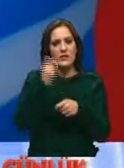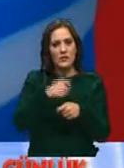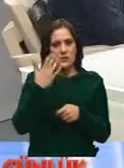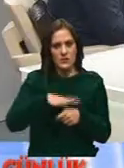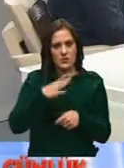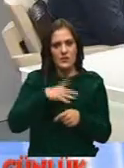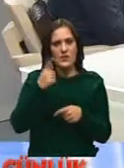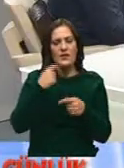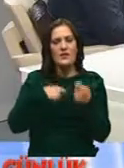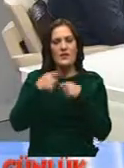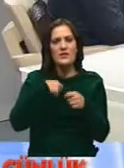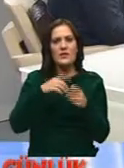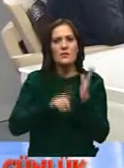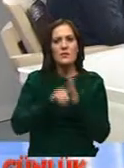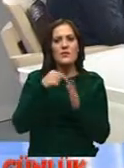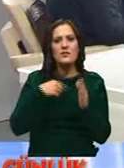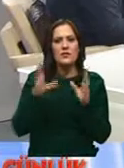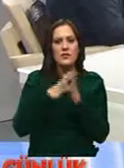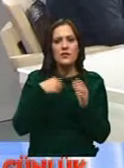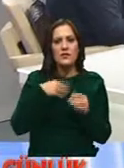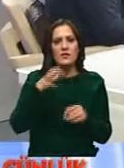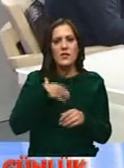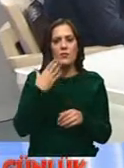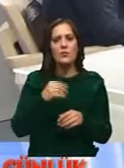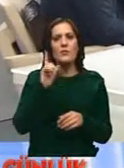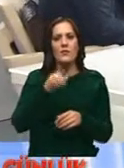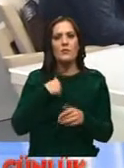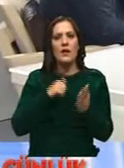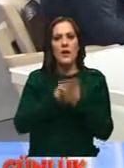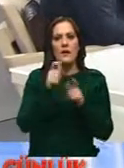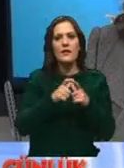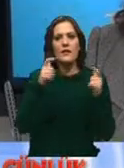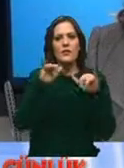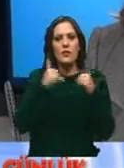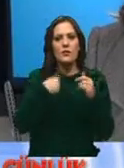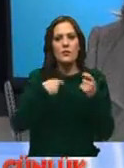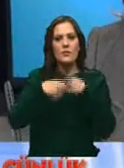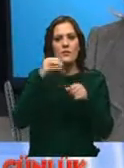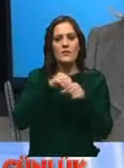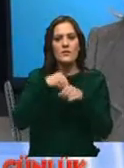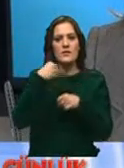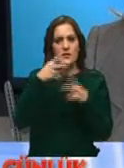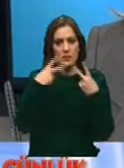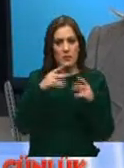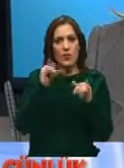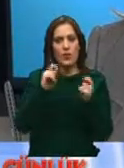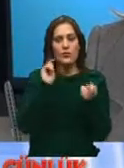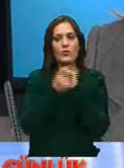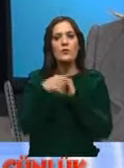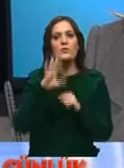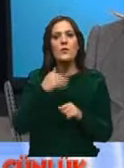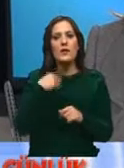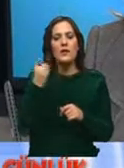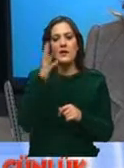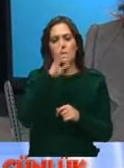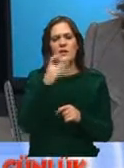Bir ticari başarı potansiyeline sahip oluyor olması lazım. Hı. Yani her geliştirilen oyun piyasada satılabilir bir oyun haline dönüşmeyebiliyor kimi zaman.